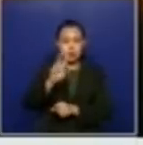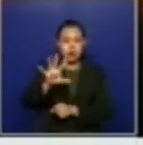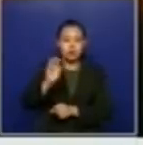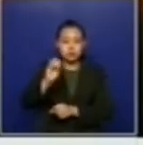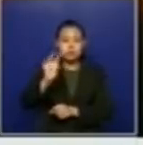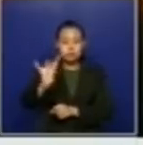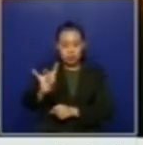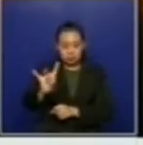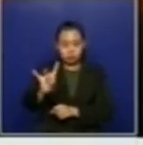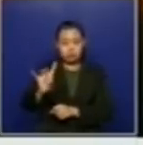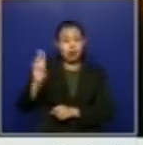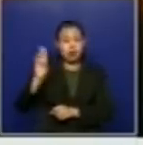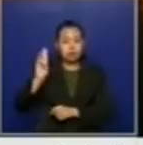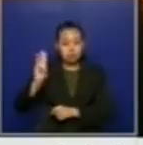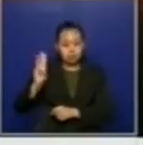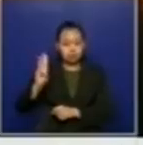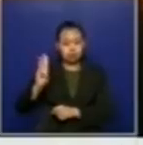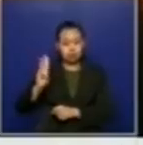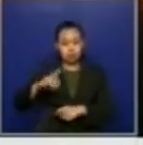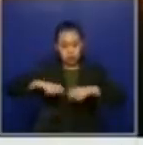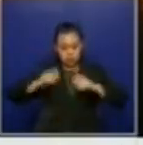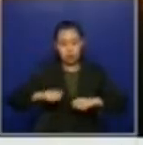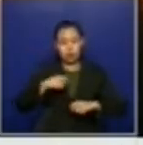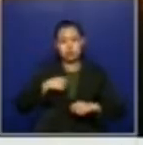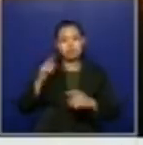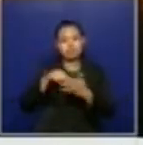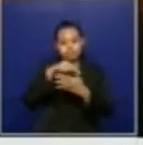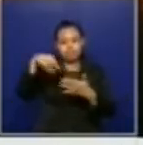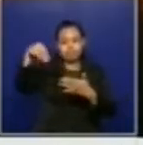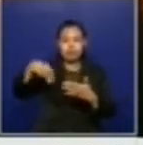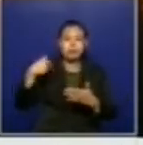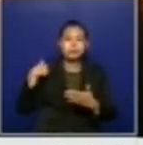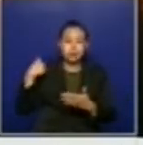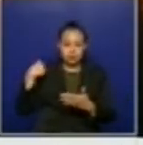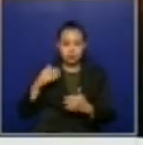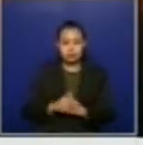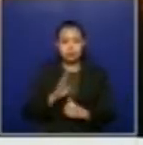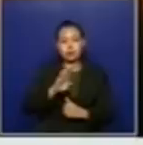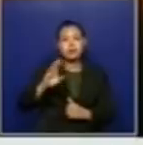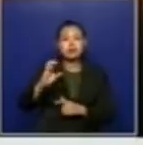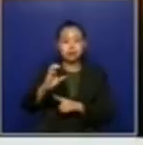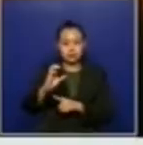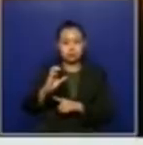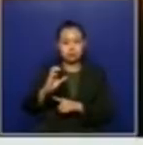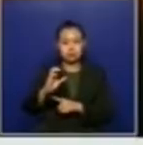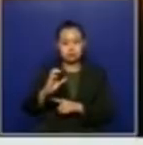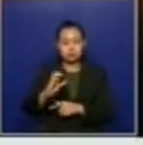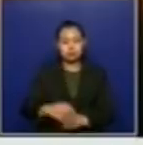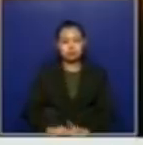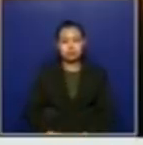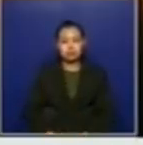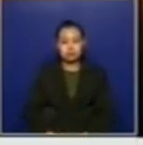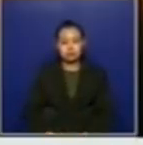2558นี่คือข่าว BBC นะฮะบอกให้เลยนะฮะเนื่องจากผมรู้จักสื่อดีพอนี่